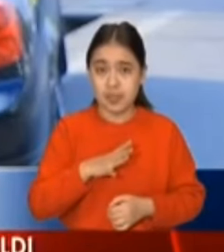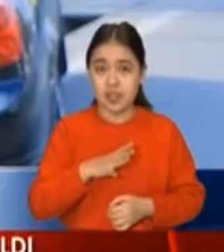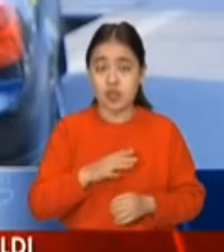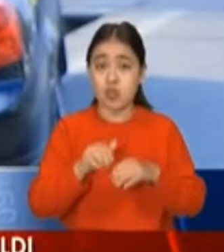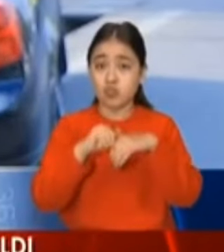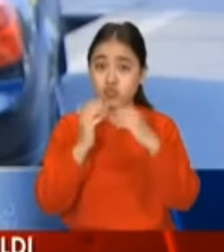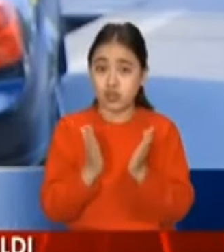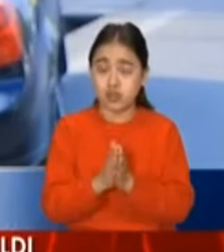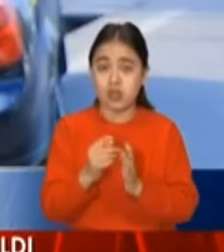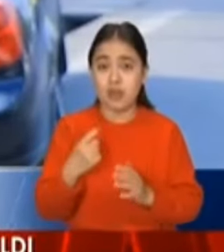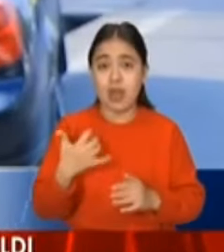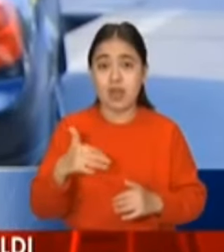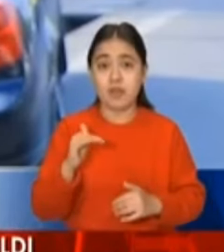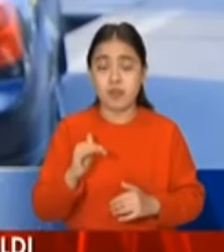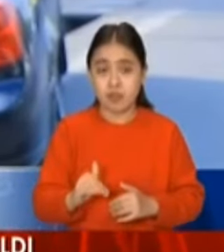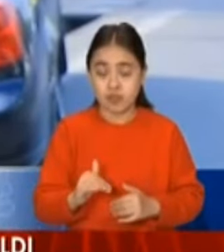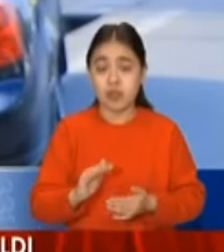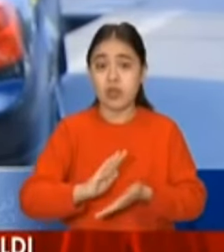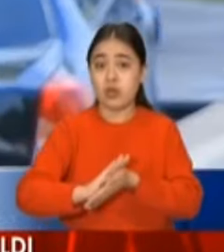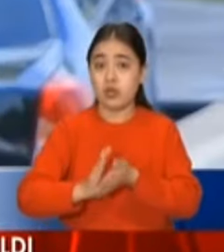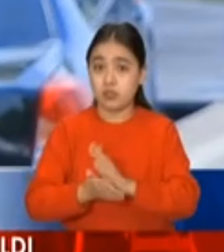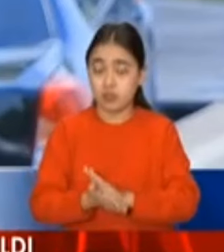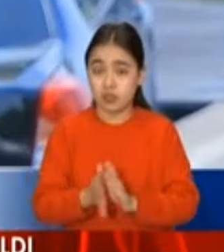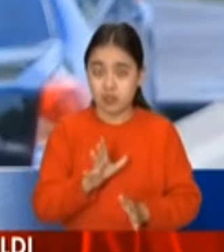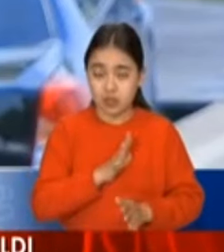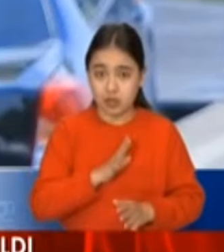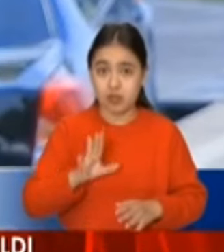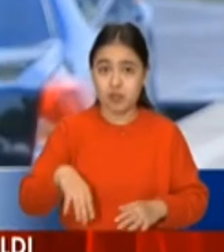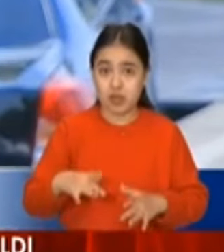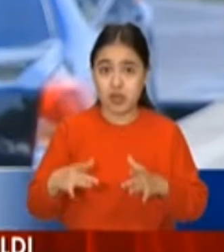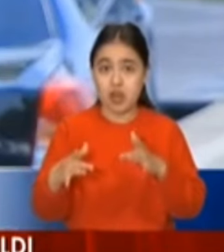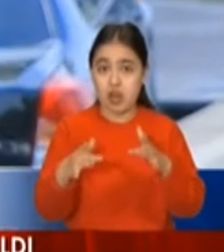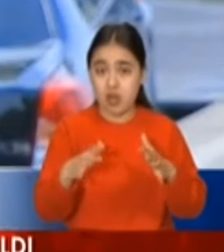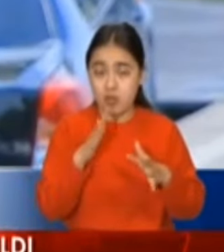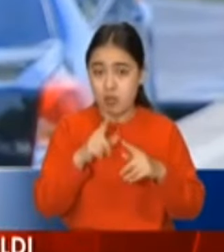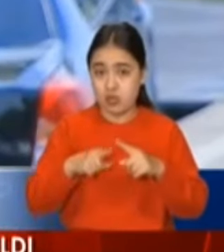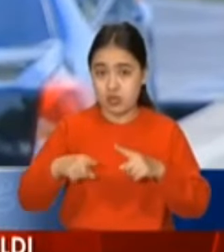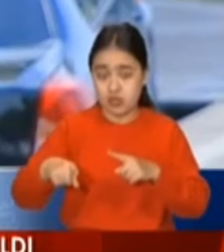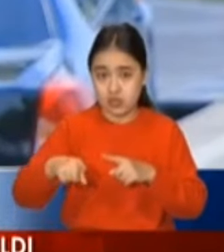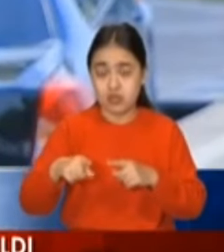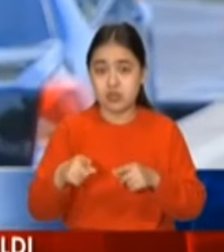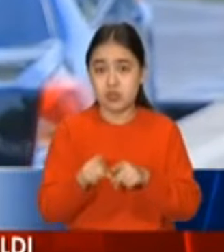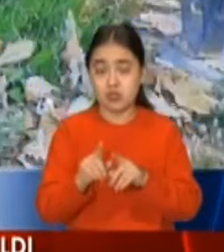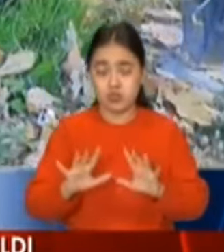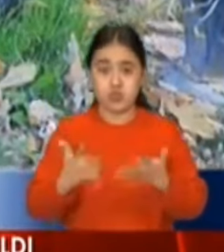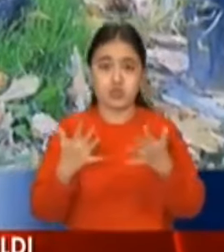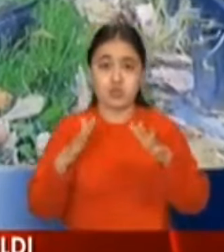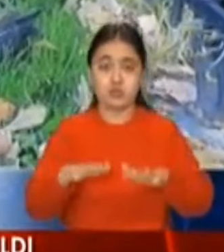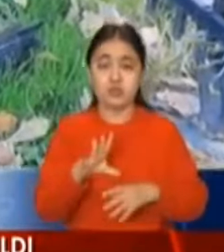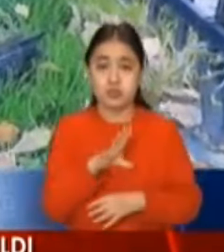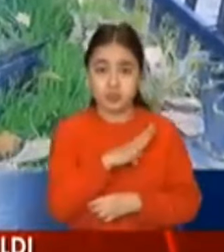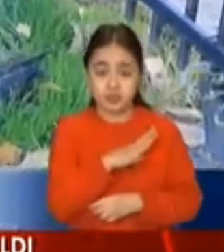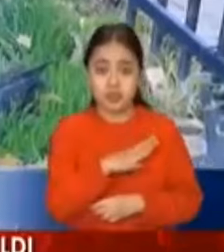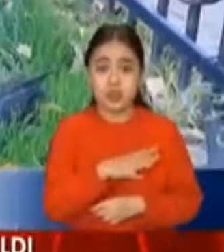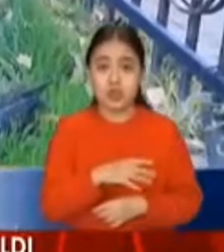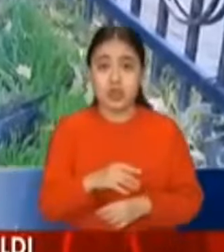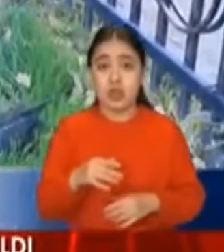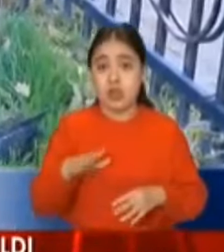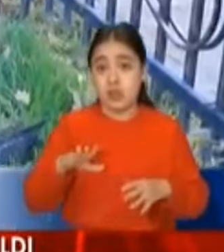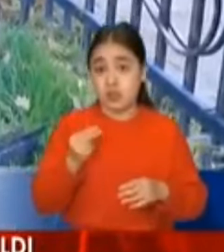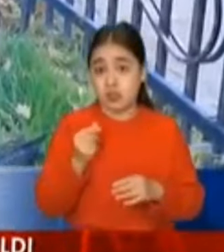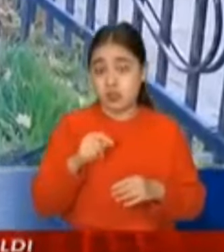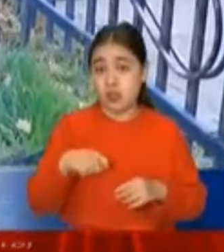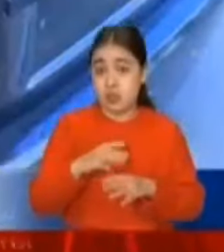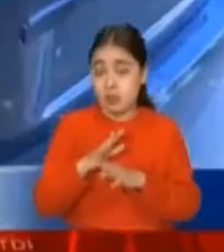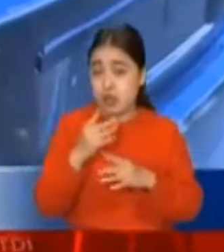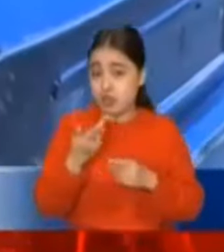Opşi, Brüzeli'yim 2 saatin kaplaşkanmez. Kalsoy'da bakarak gildikandım, nasıl sodur bulu. Arzımagan pul evazige, voya